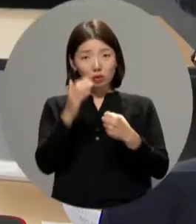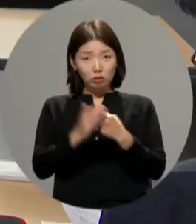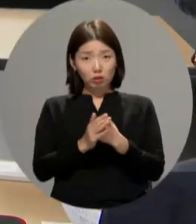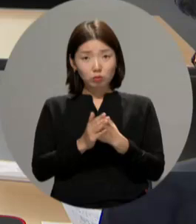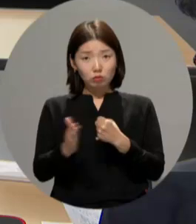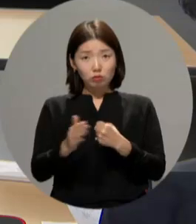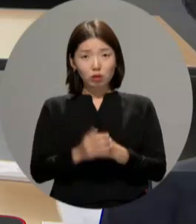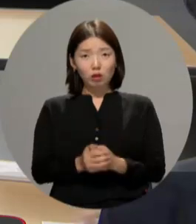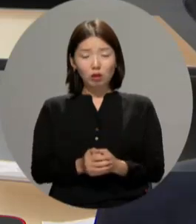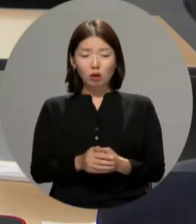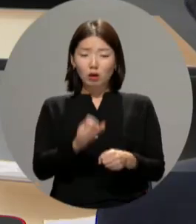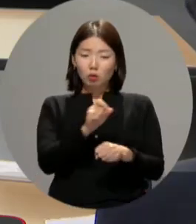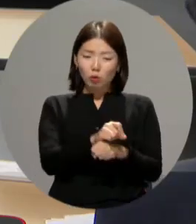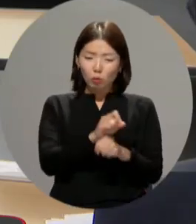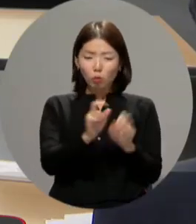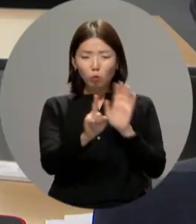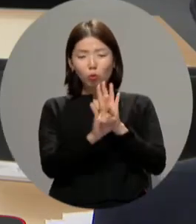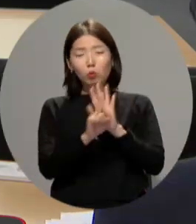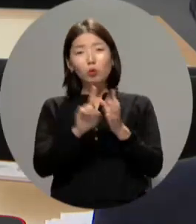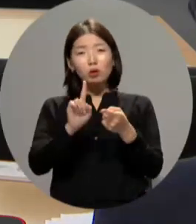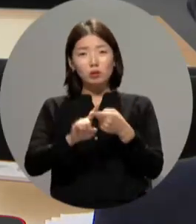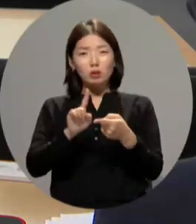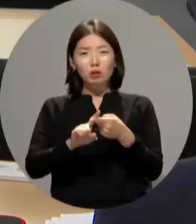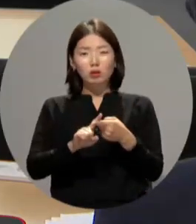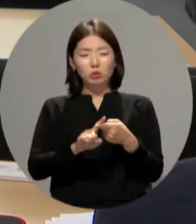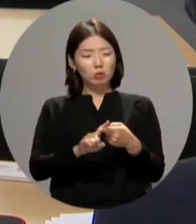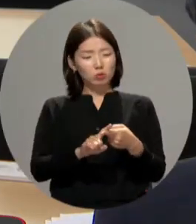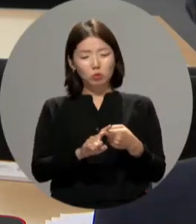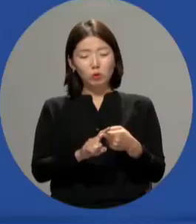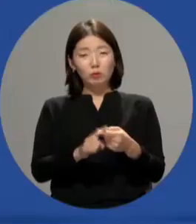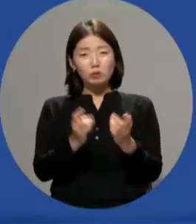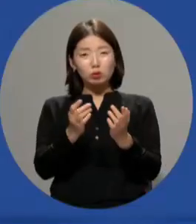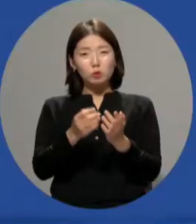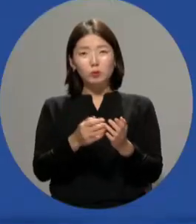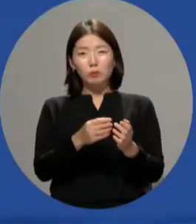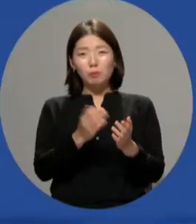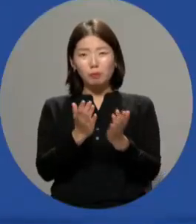보니 특히 정무와 홍보라인의 활동이 지극히 부실하다고 주장했습니다